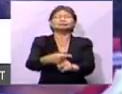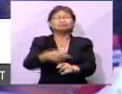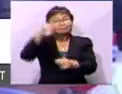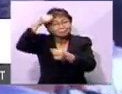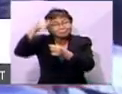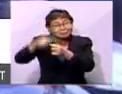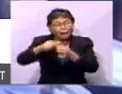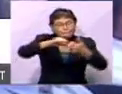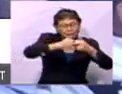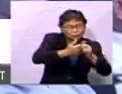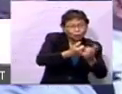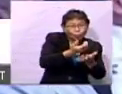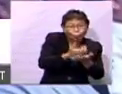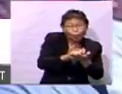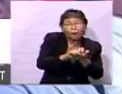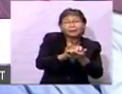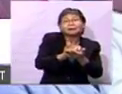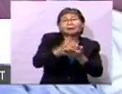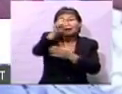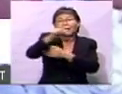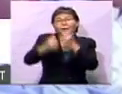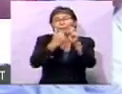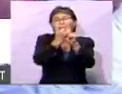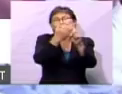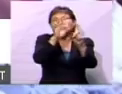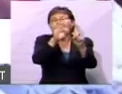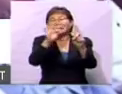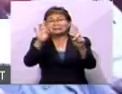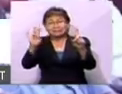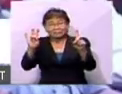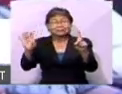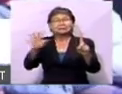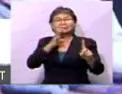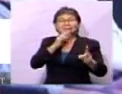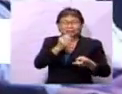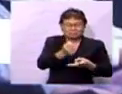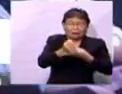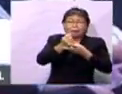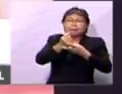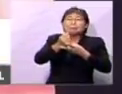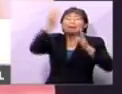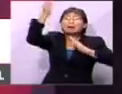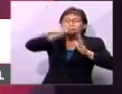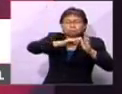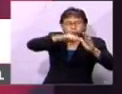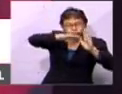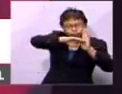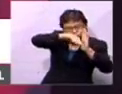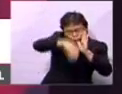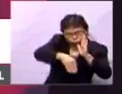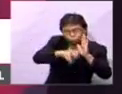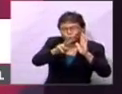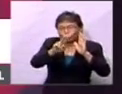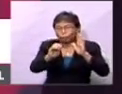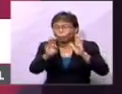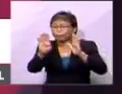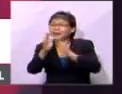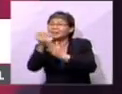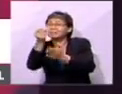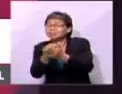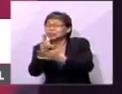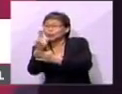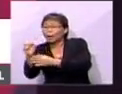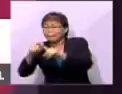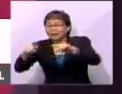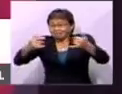Mengimbau krisis kewangan Asia pada 1997, beliau berkata rizab negara susut kepada $20 bilion,